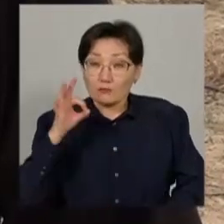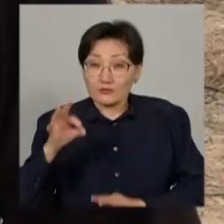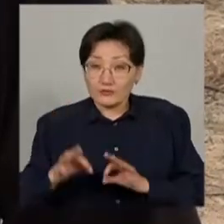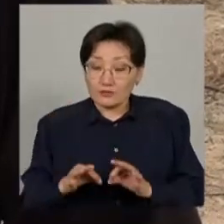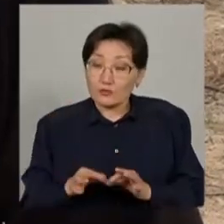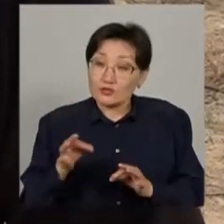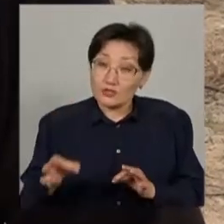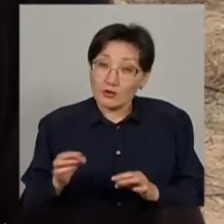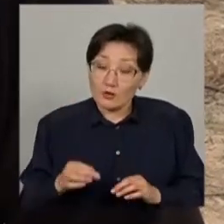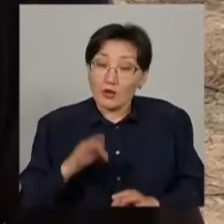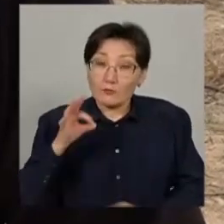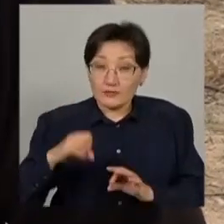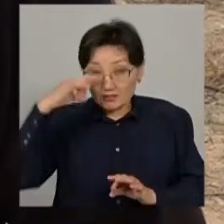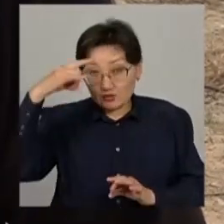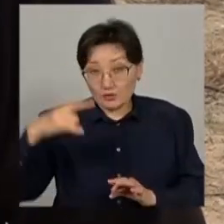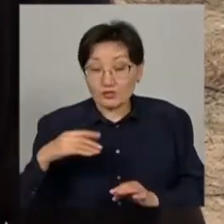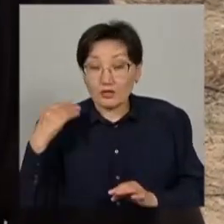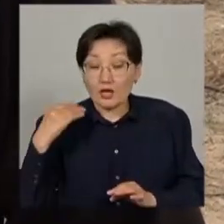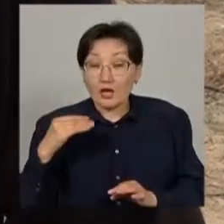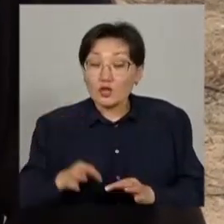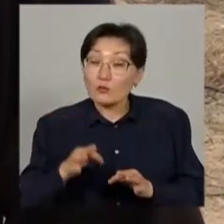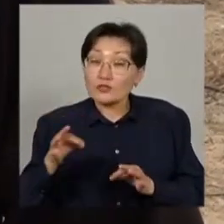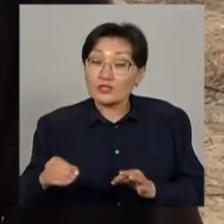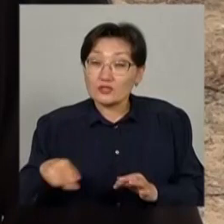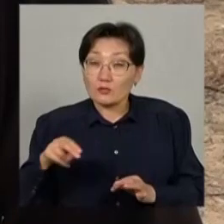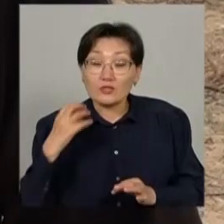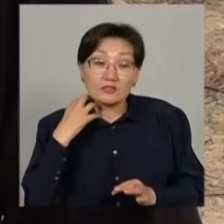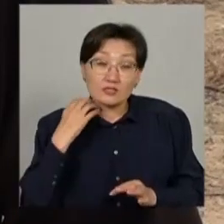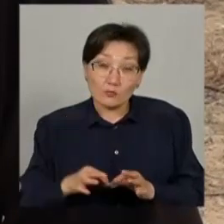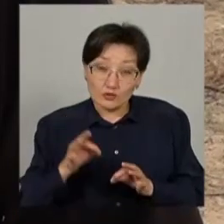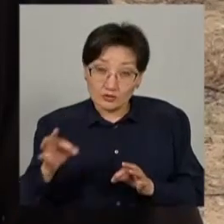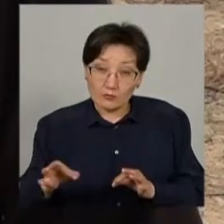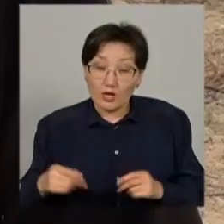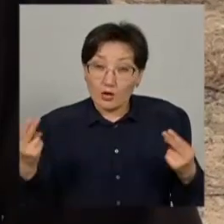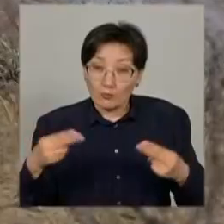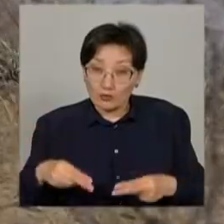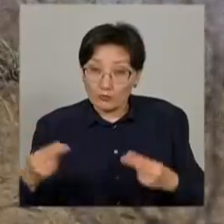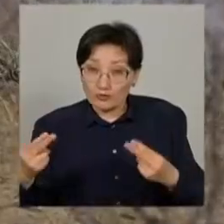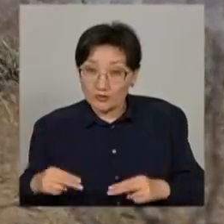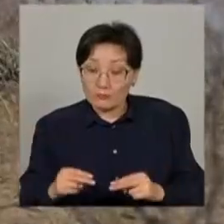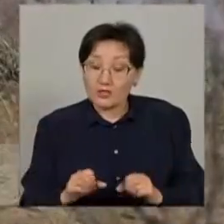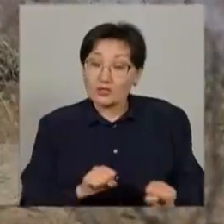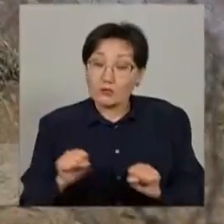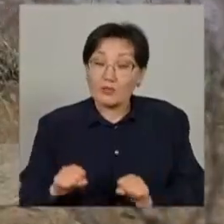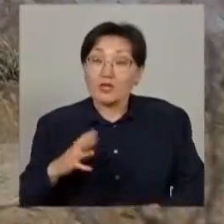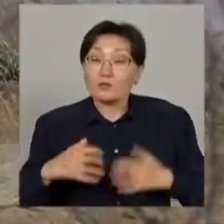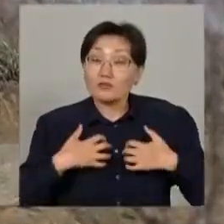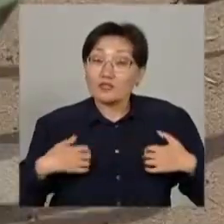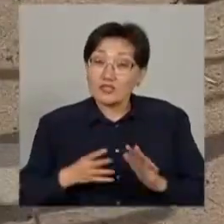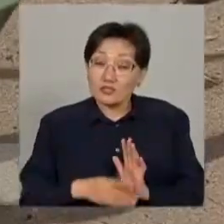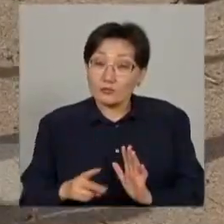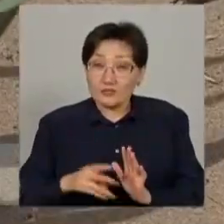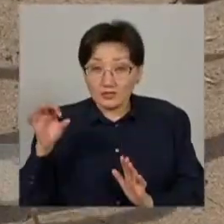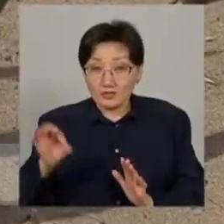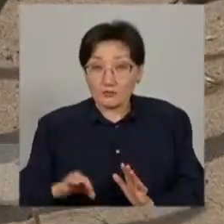Батыс өңірінде, бұл Батыс Қазақстан облысы, Ақтөбе облыстарында және Қызылорда облыстарында блокпостар қойылады. Әлемдегі киіктің